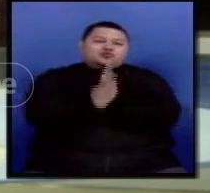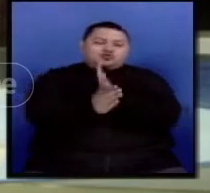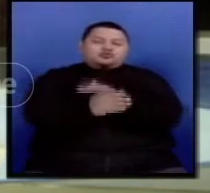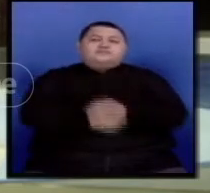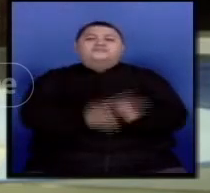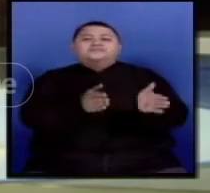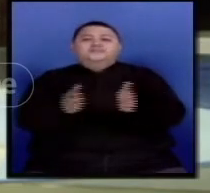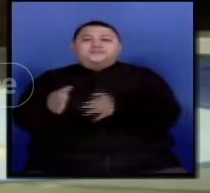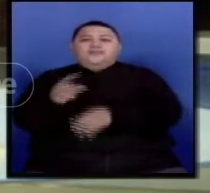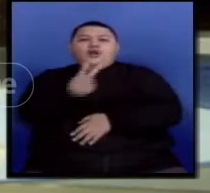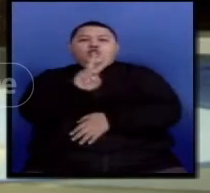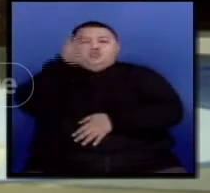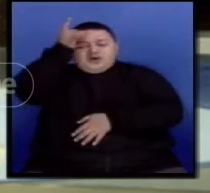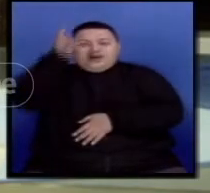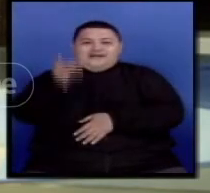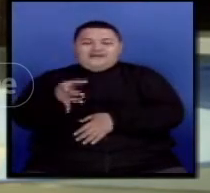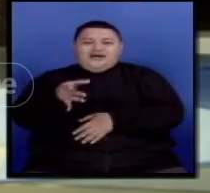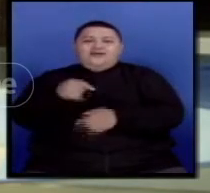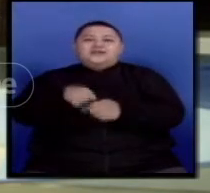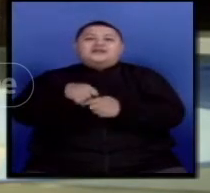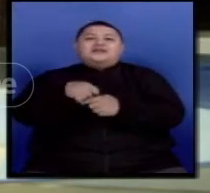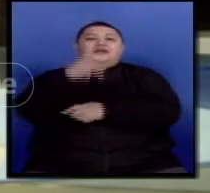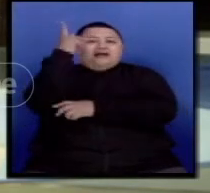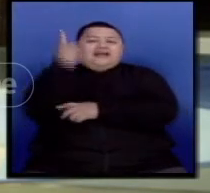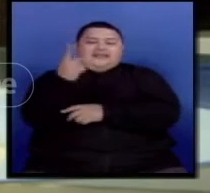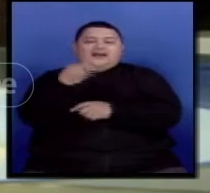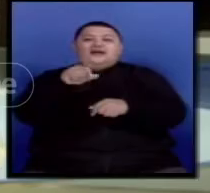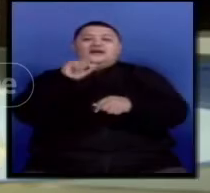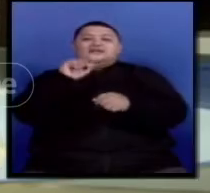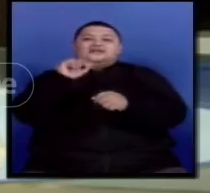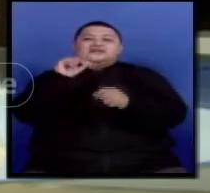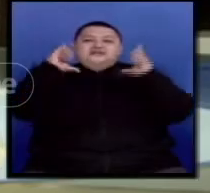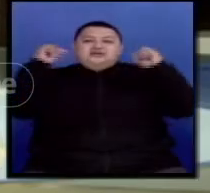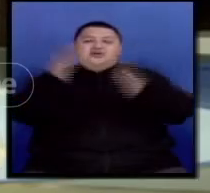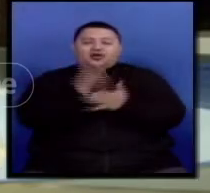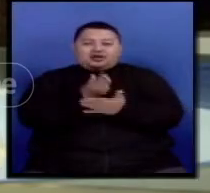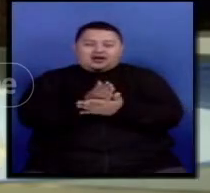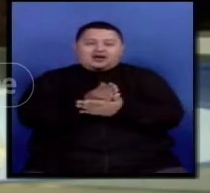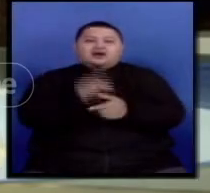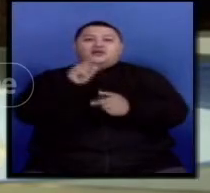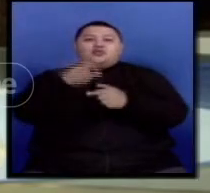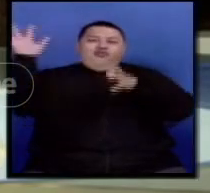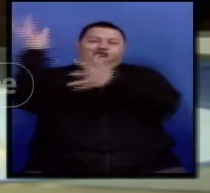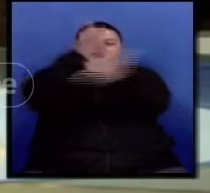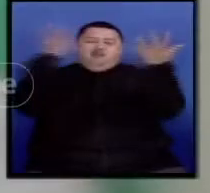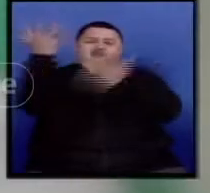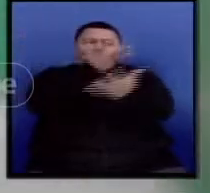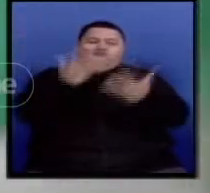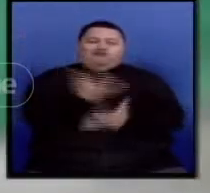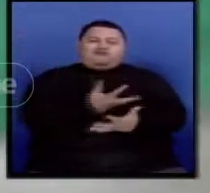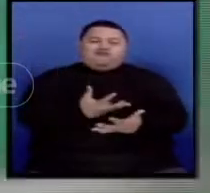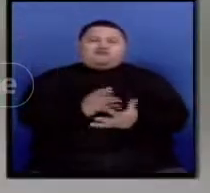Dua desa di Kecamatan Ceper, Klaten, Jawa Tengah diterjang hujan deras disertai angin puting beliung pada Kamis sore. Angin puting